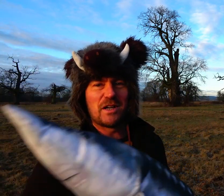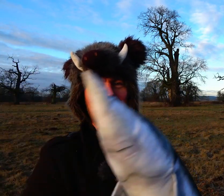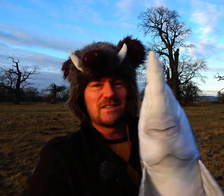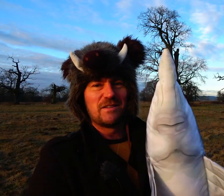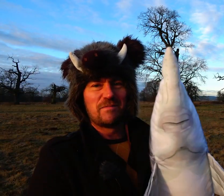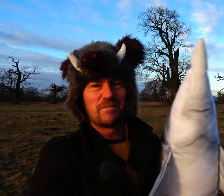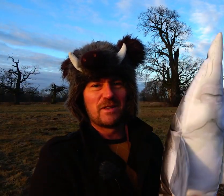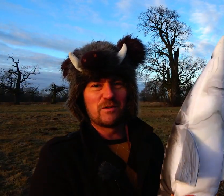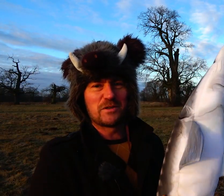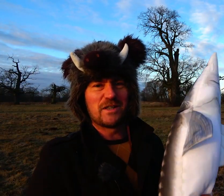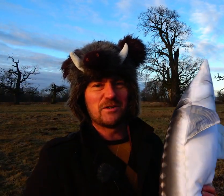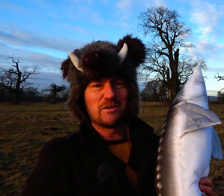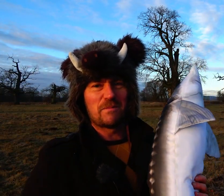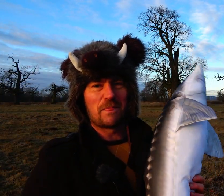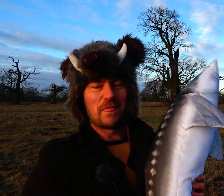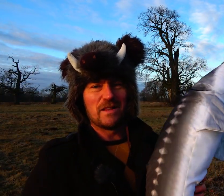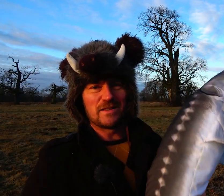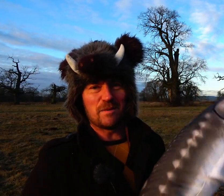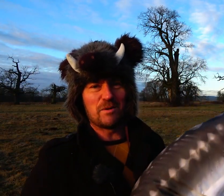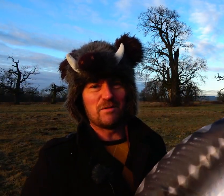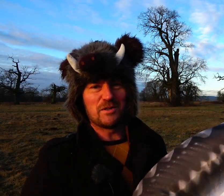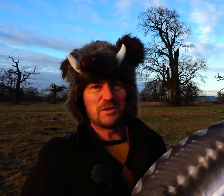Chciałbym przy okazji tego wszystkiego